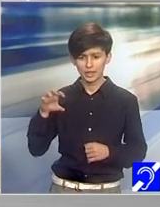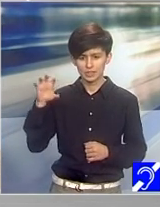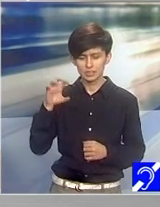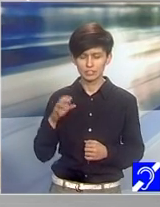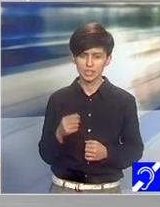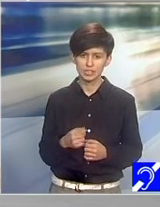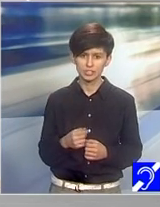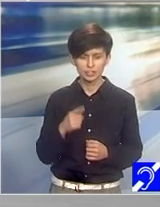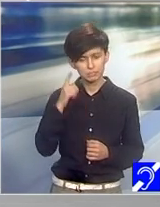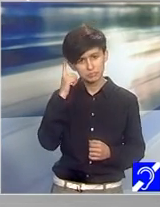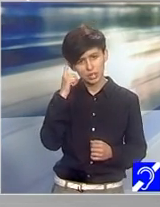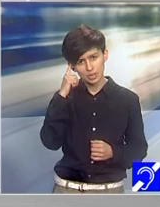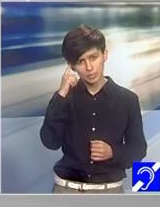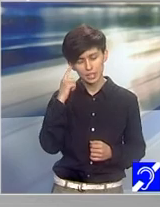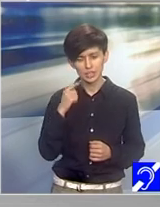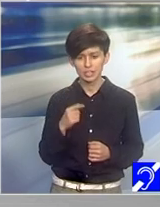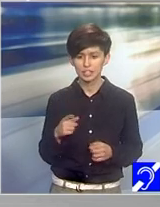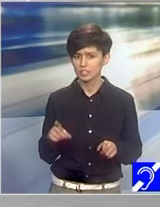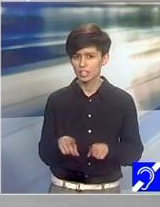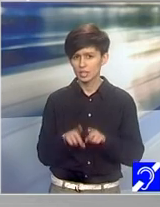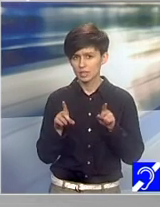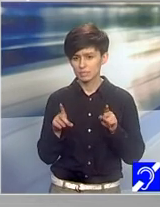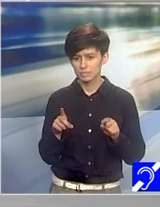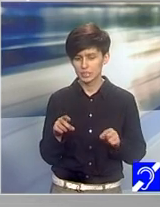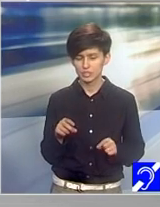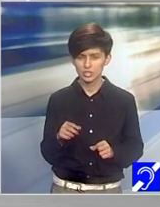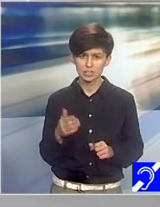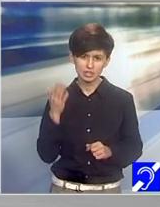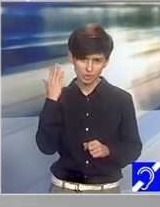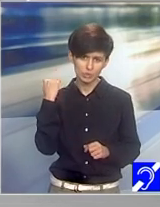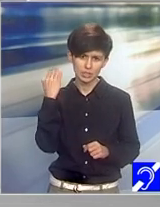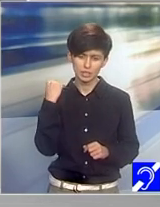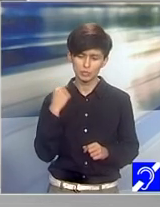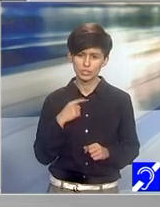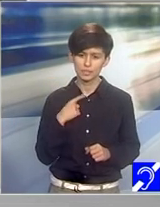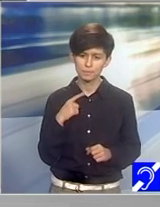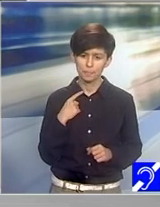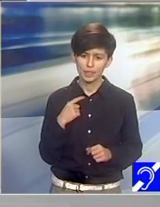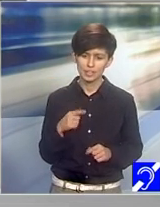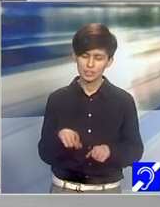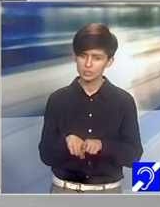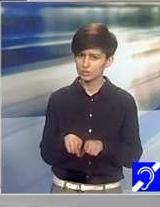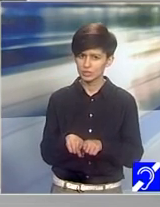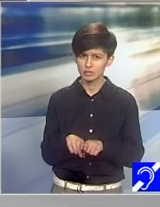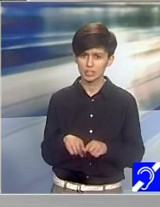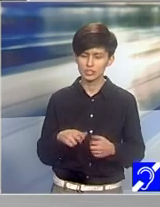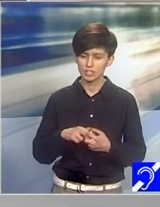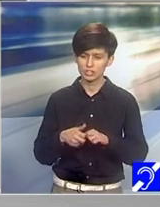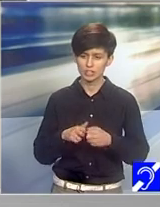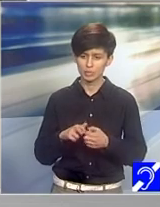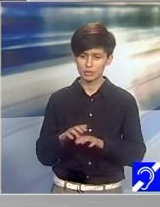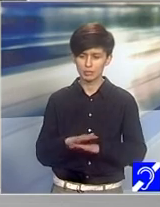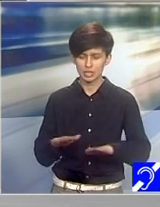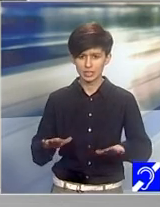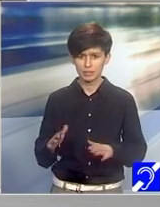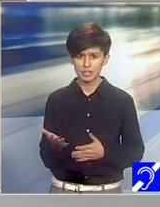vedere ale istoriografiei românești mai recente sau mai îndepărtate sunt aceleași în problemele fundamentale